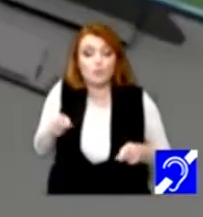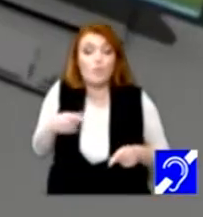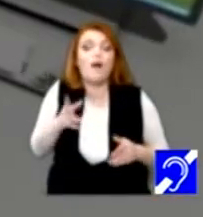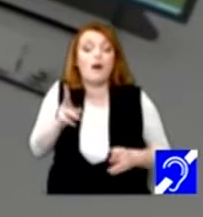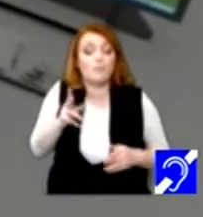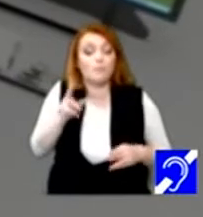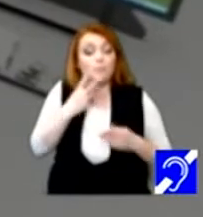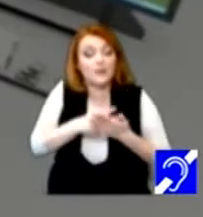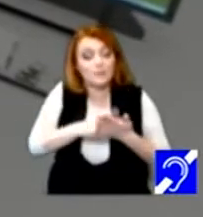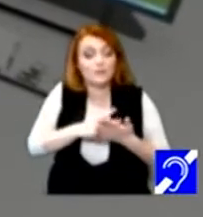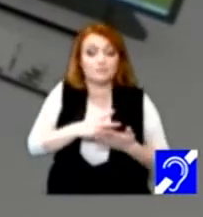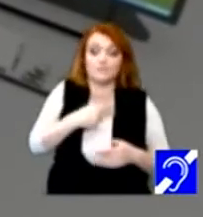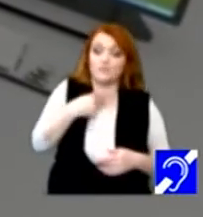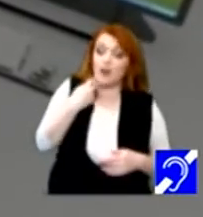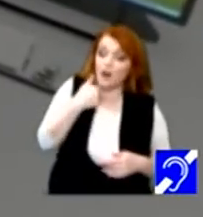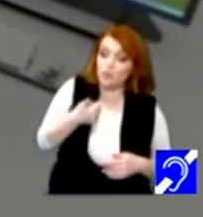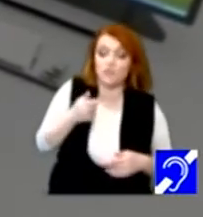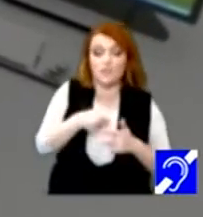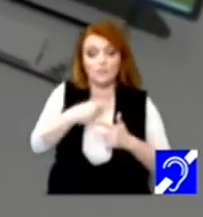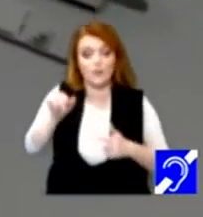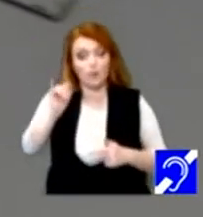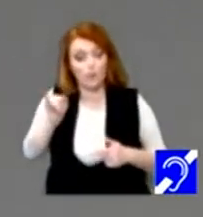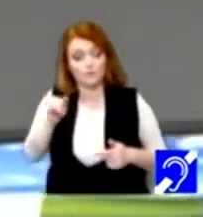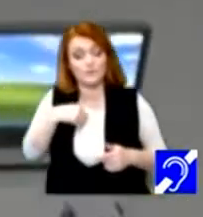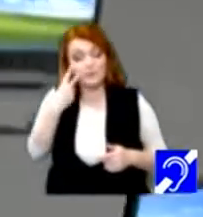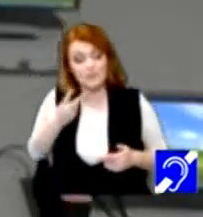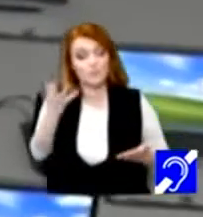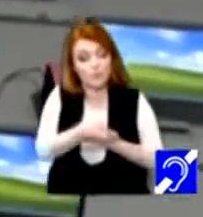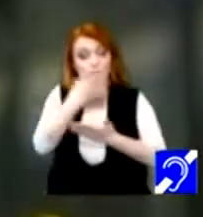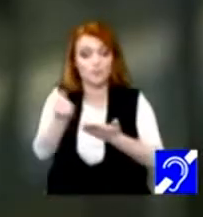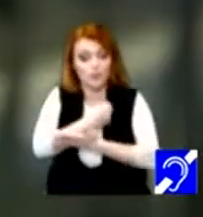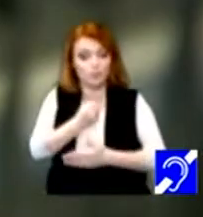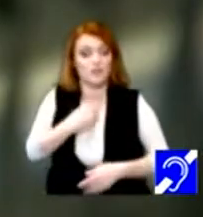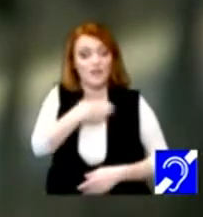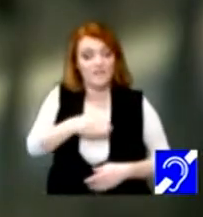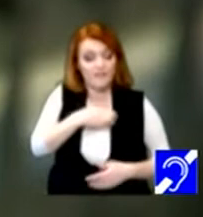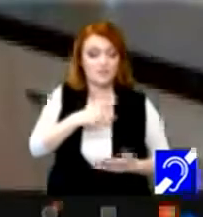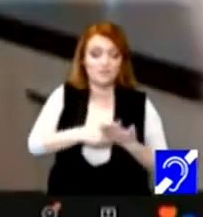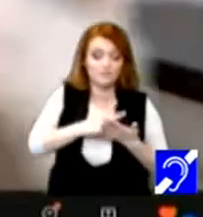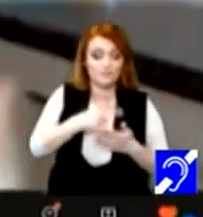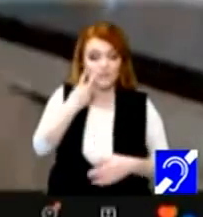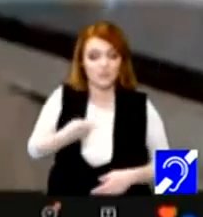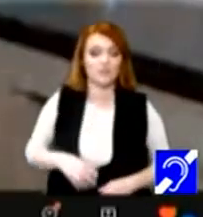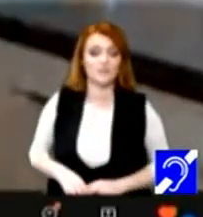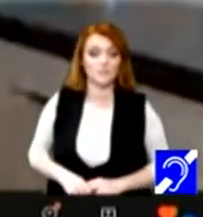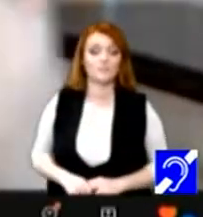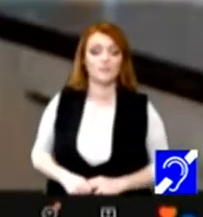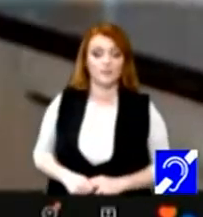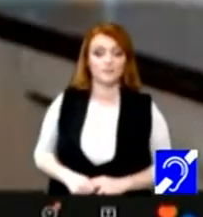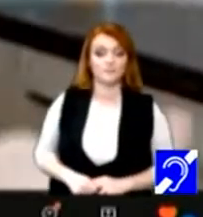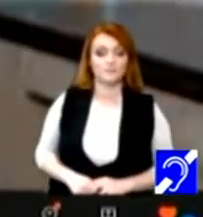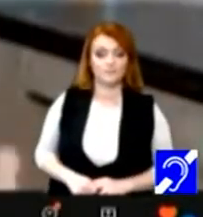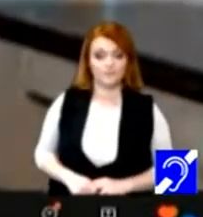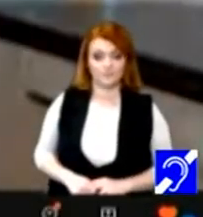natură ca la alegerile locale din 2023. Să se implementeze în Republica Moldova, ceea ce probabil că va